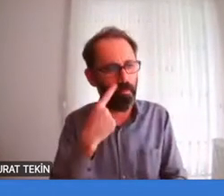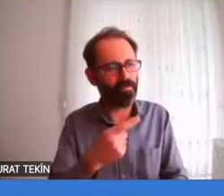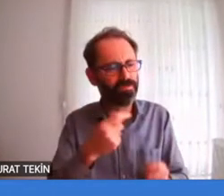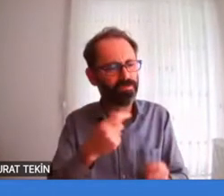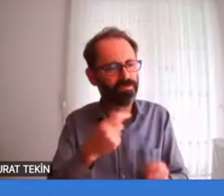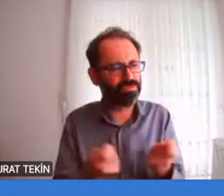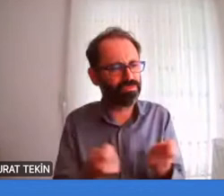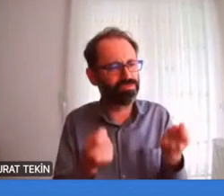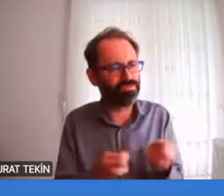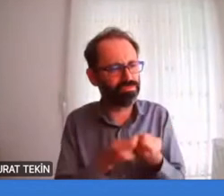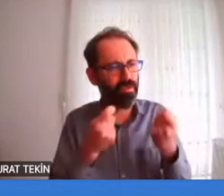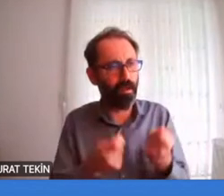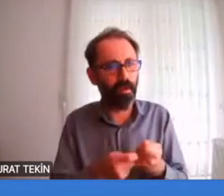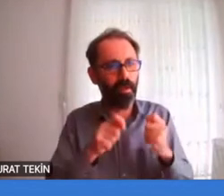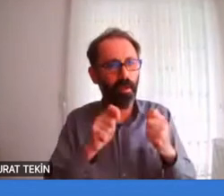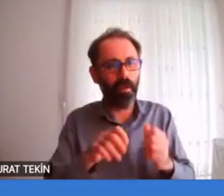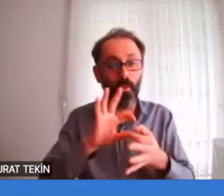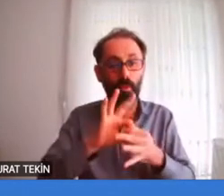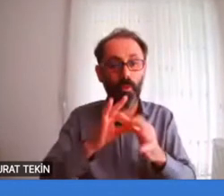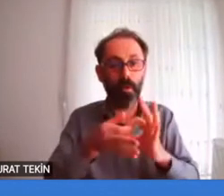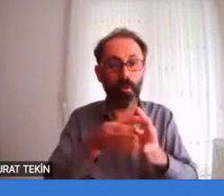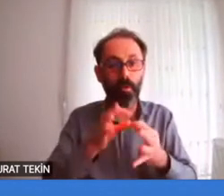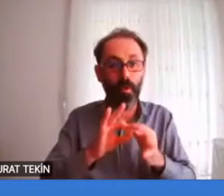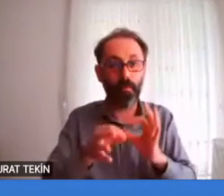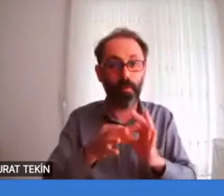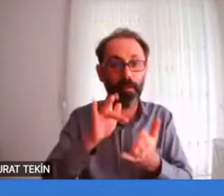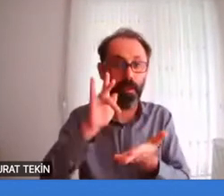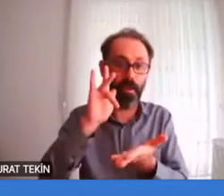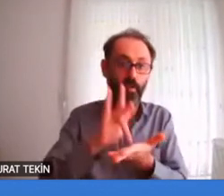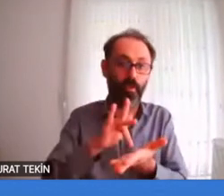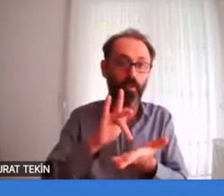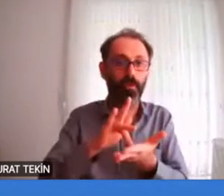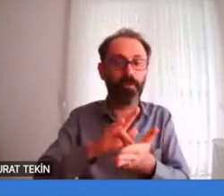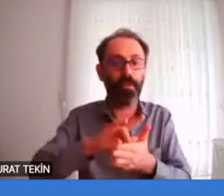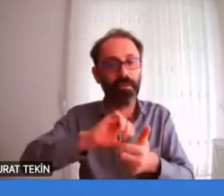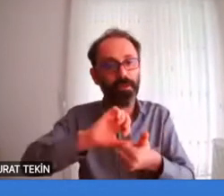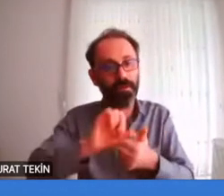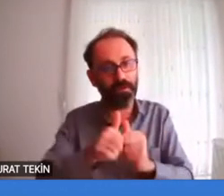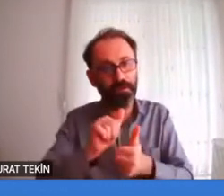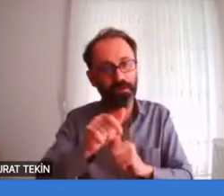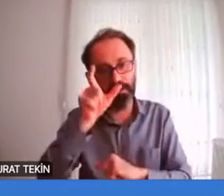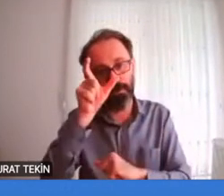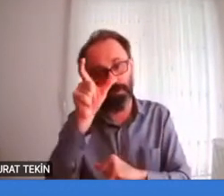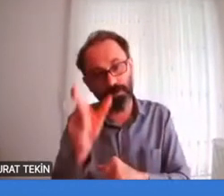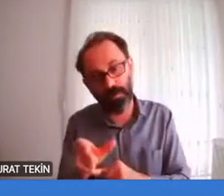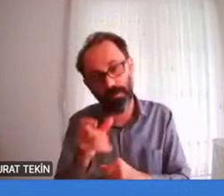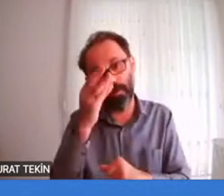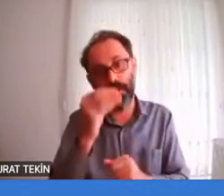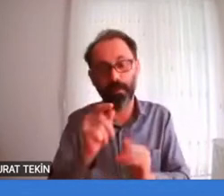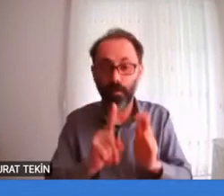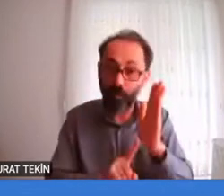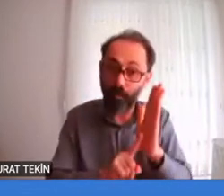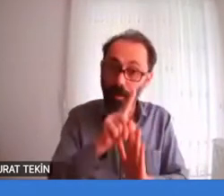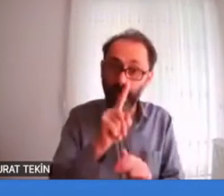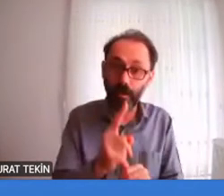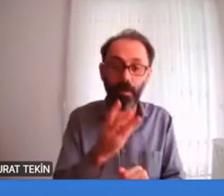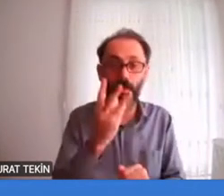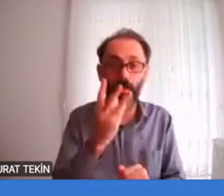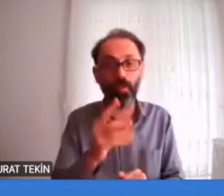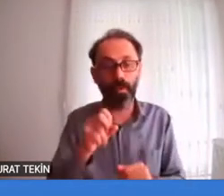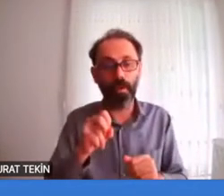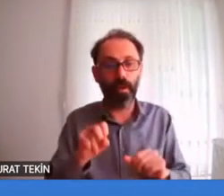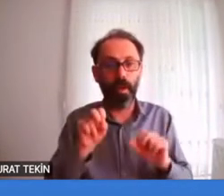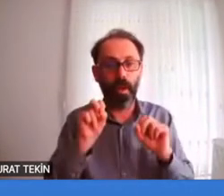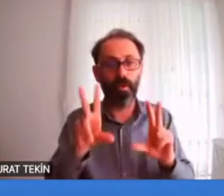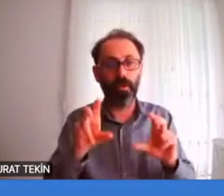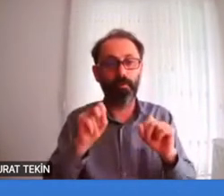çalışarak olimpiyatlarda ortada oynamıştım. Ve çok da iyi başardığımı düşünüyorum. Bana herkes inandı yeteneğime. Ben